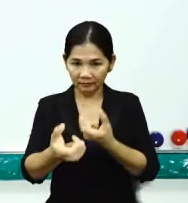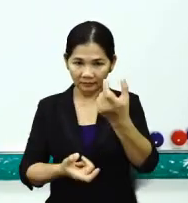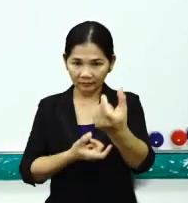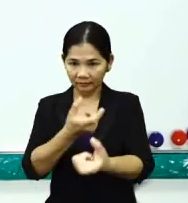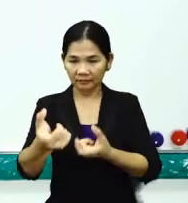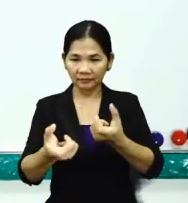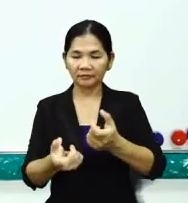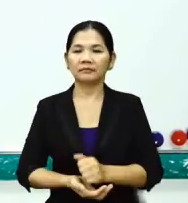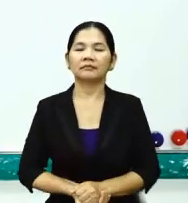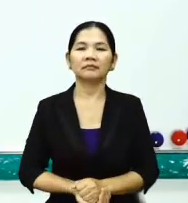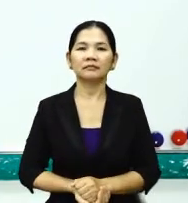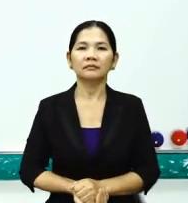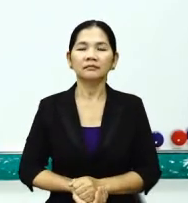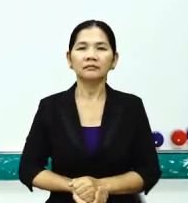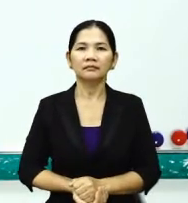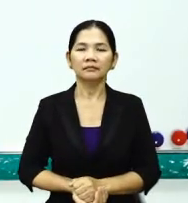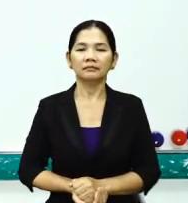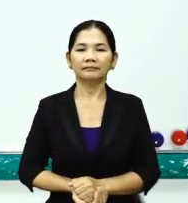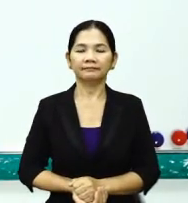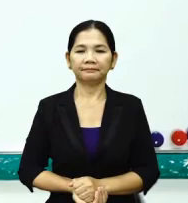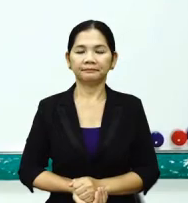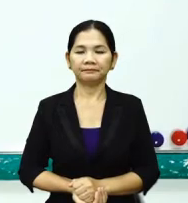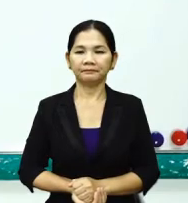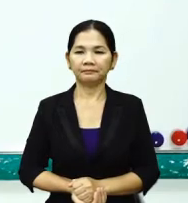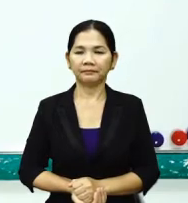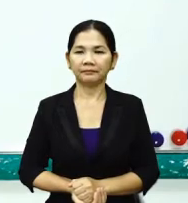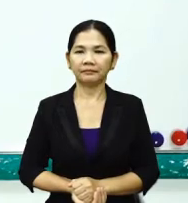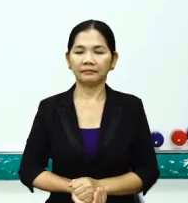lúa đồ